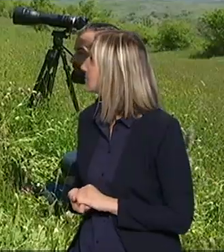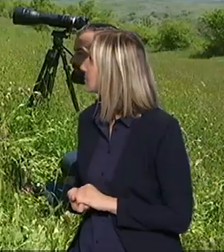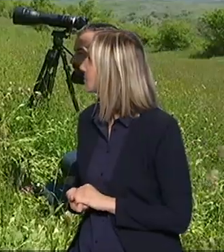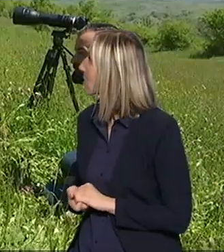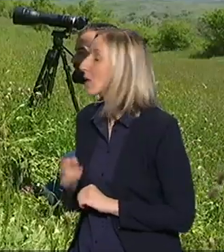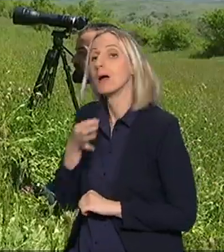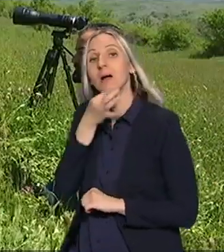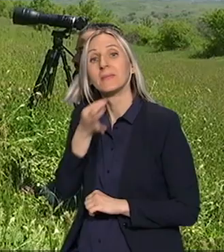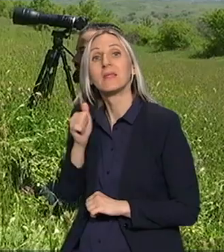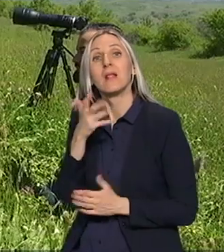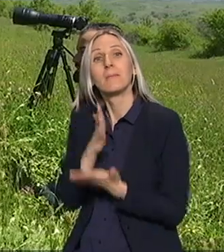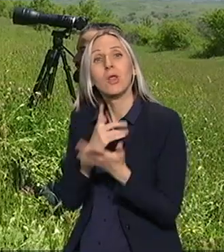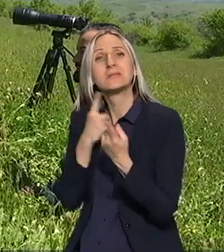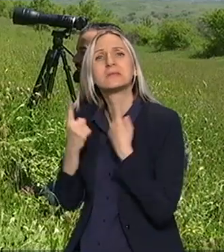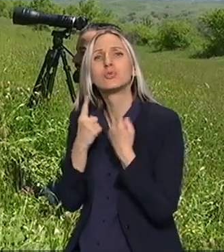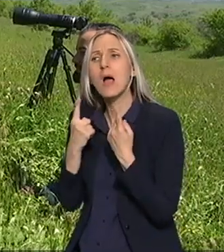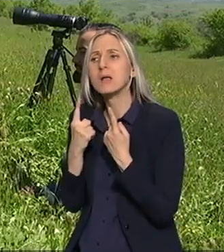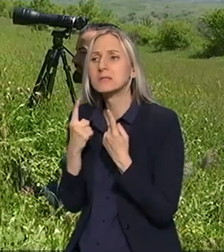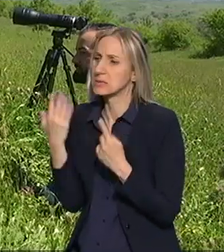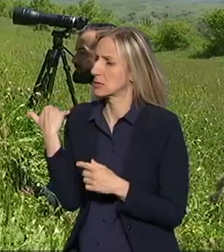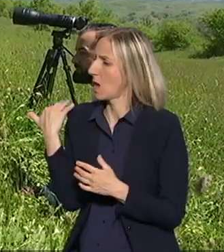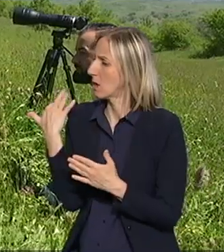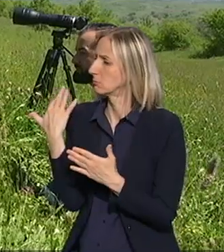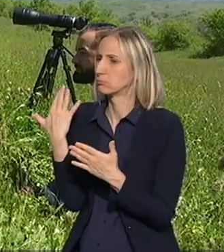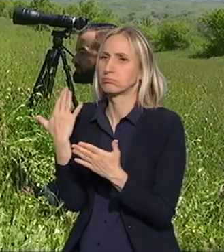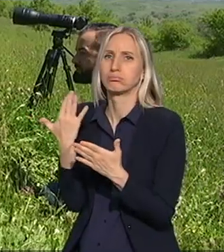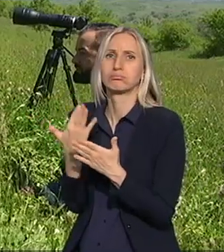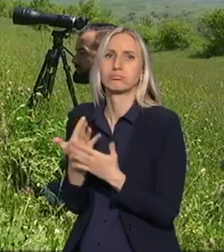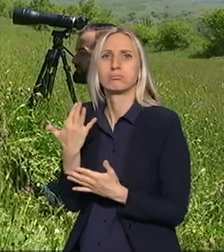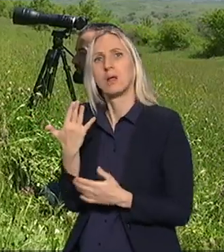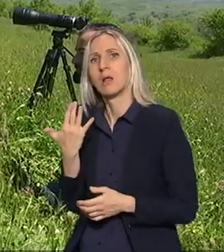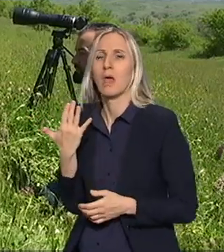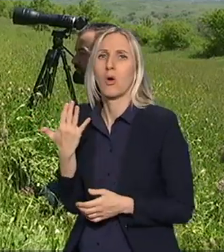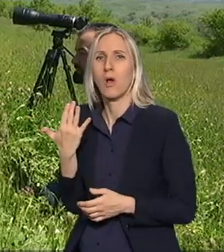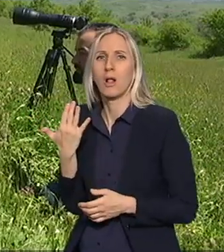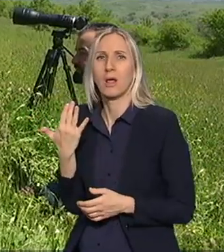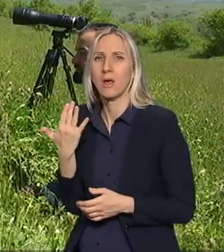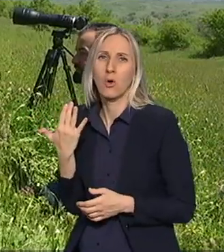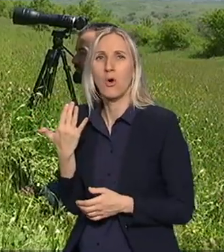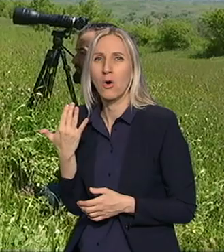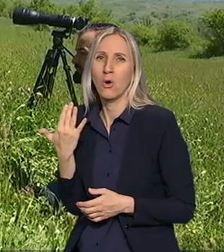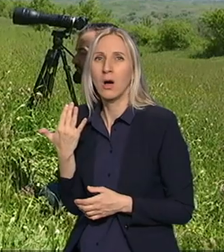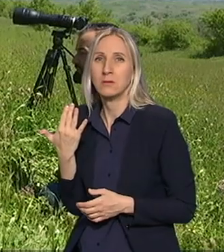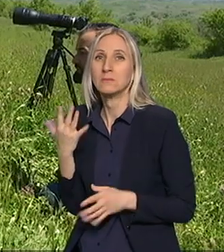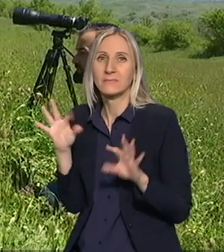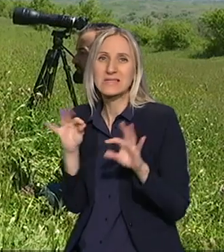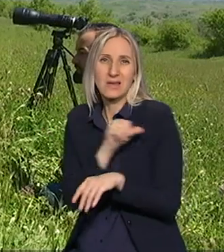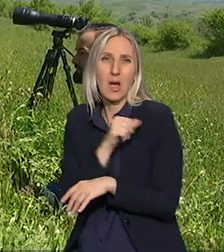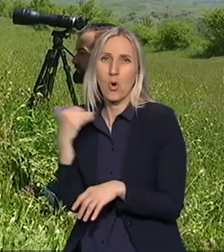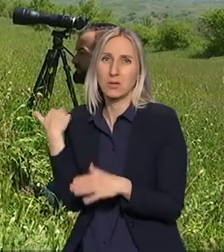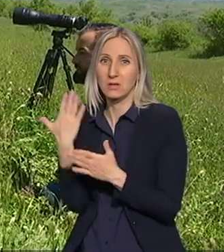Da li je bilo situacija tokom ovih poslednjih nekoliko nesrećnih decenija da je vaše